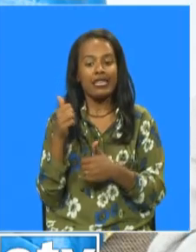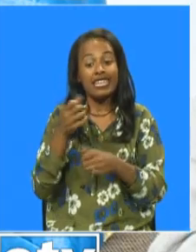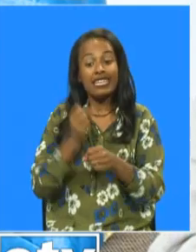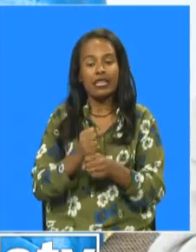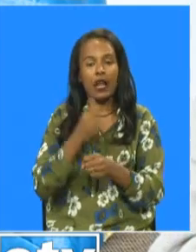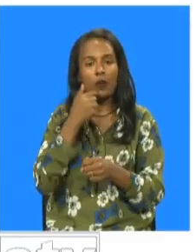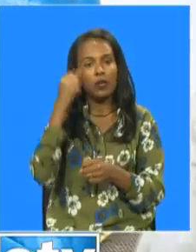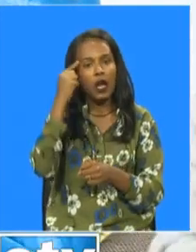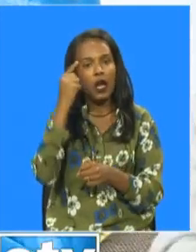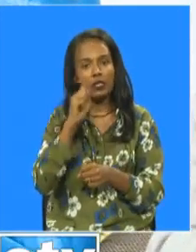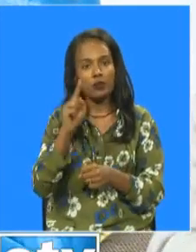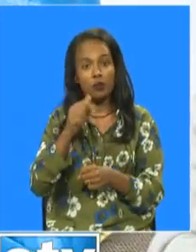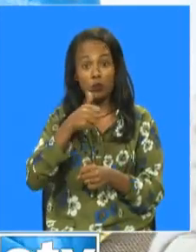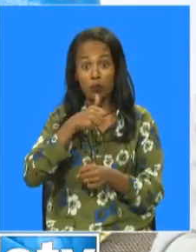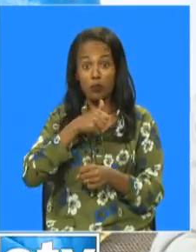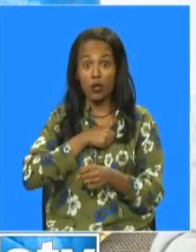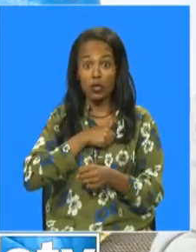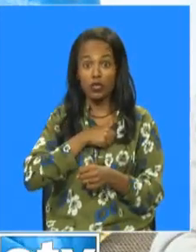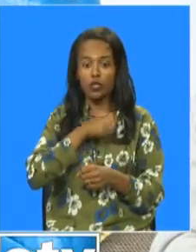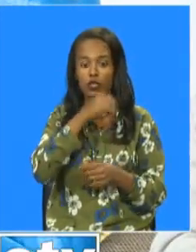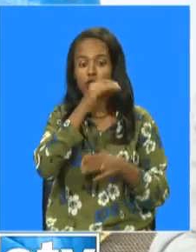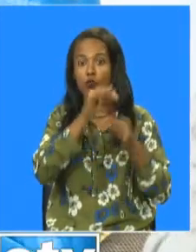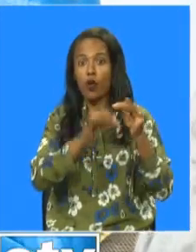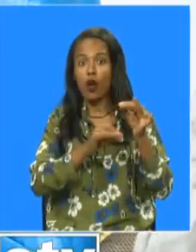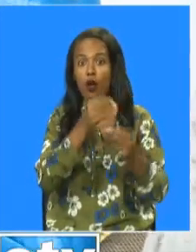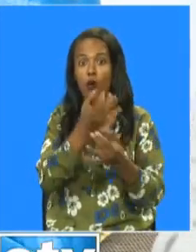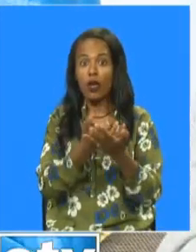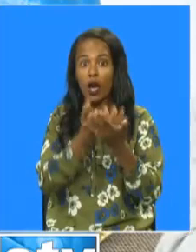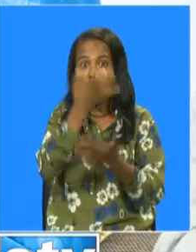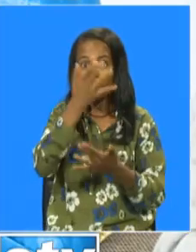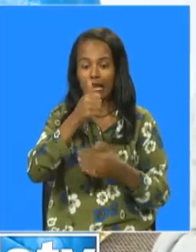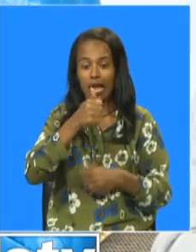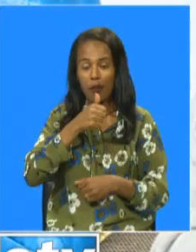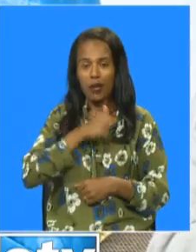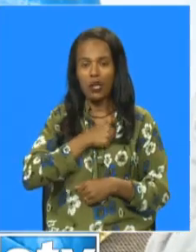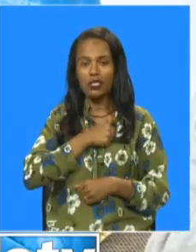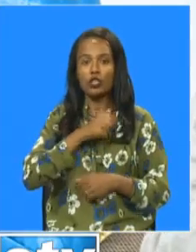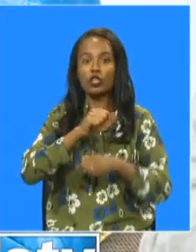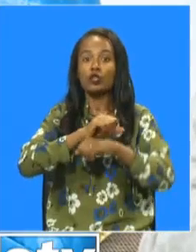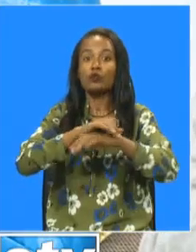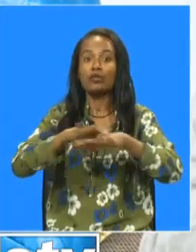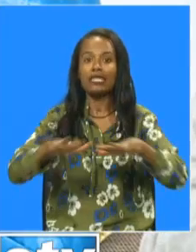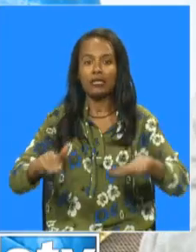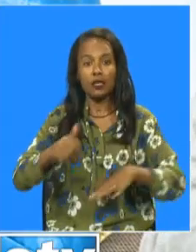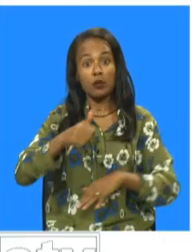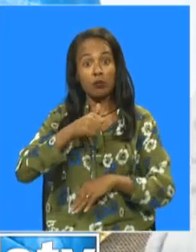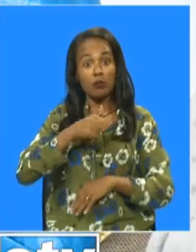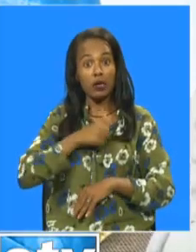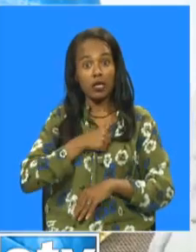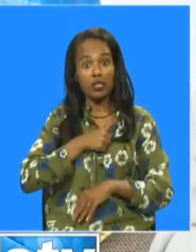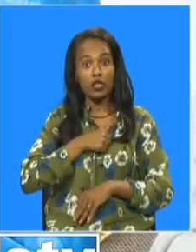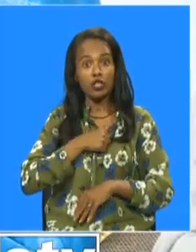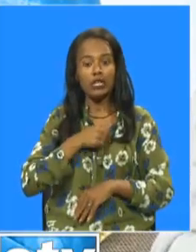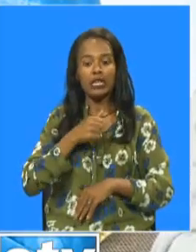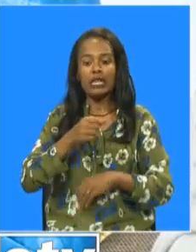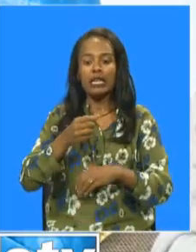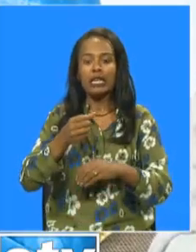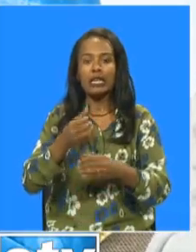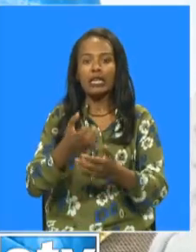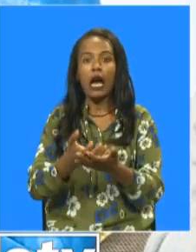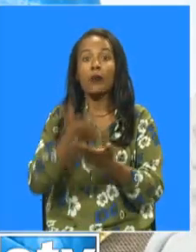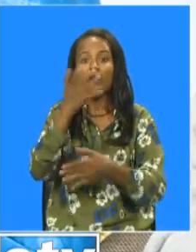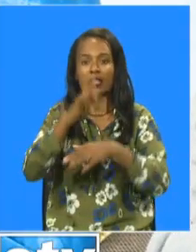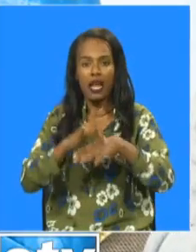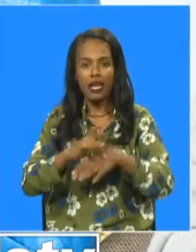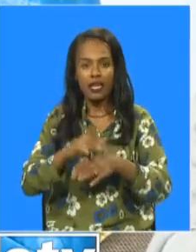ይይዘናል ብዬ አላስብም። በራሳችን ሉዓላዊ ሀብት ላይ፣ በራሳችን ምድር ላይ፣ በራሳችን ገጸ በረከት ላይ